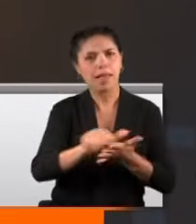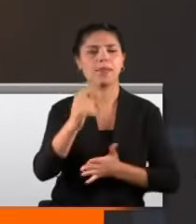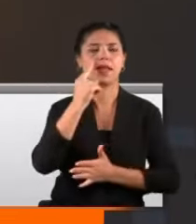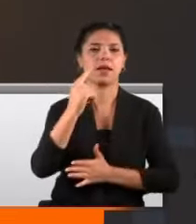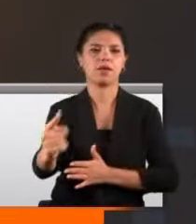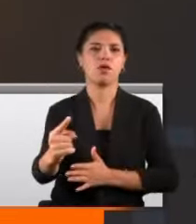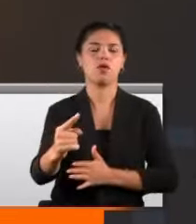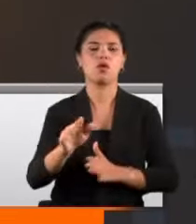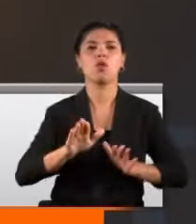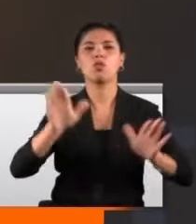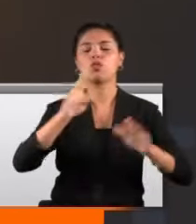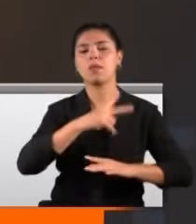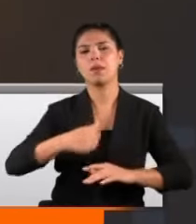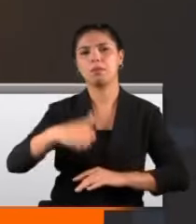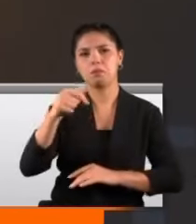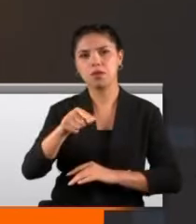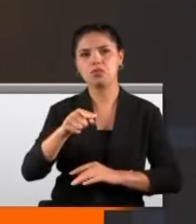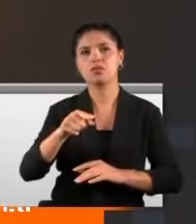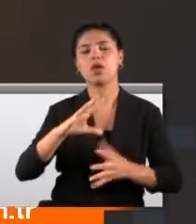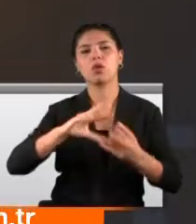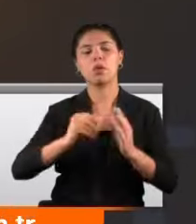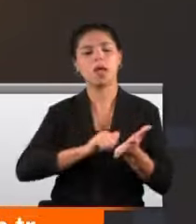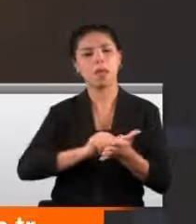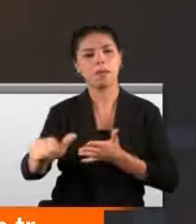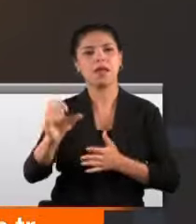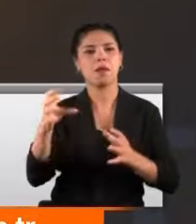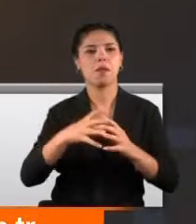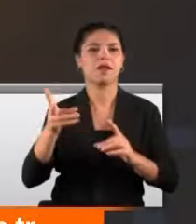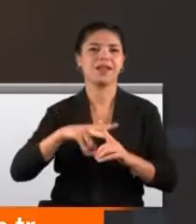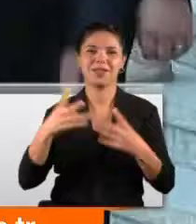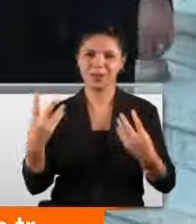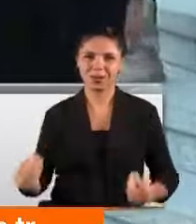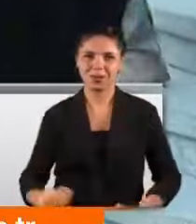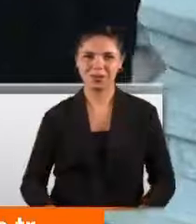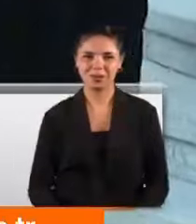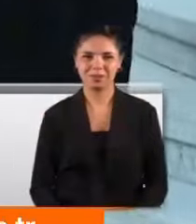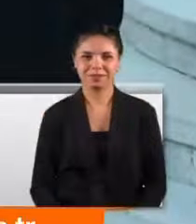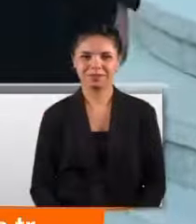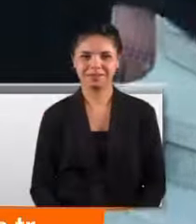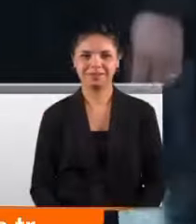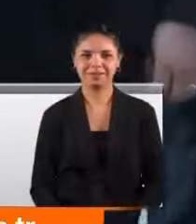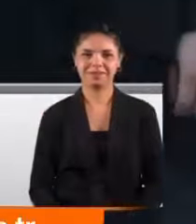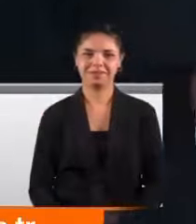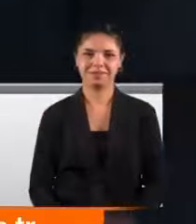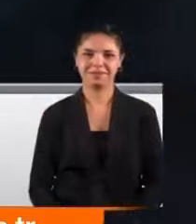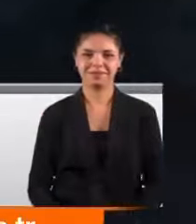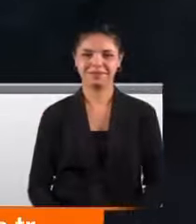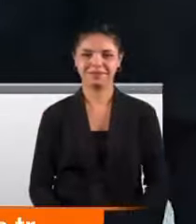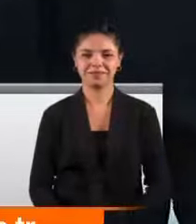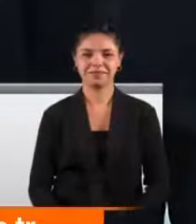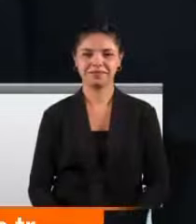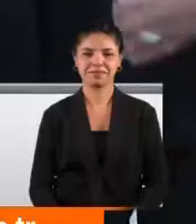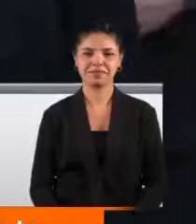ve Uşak Banaz Belediye Başkanı Zafer Arpacı da AK Parti saflarına geçti. Bu kutlu davada Sayın Cumhurbaşkanımızı